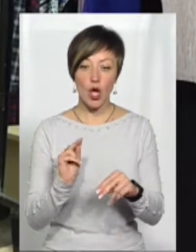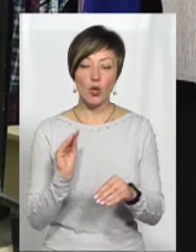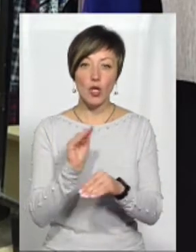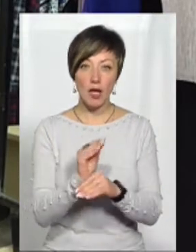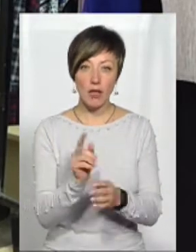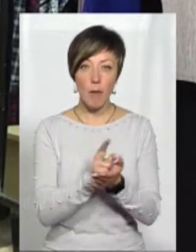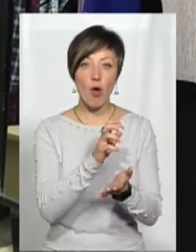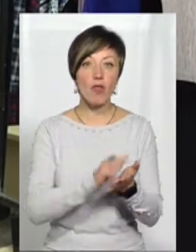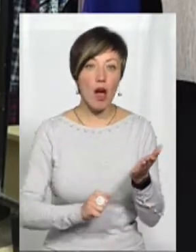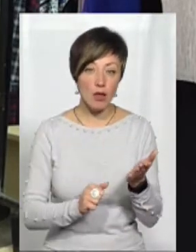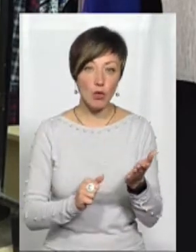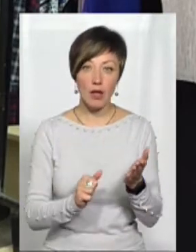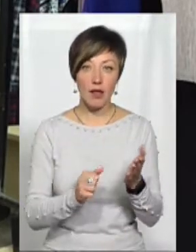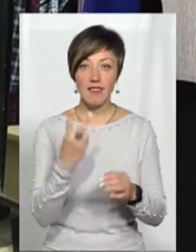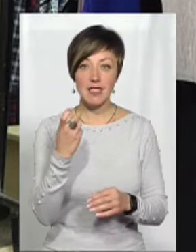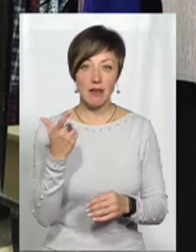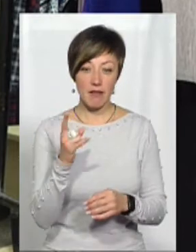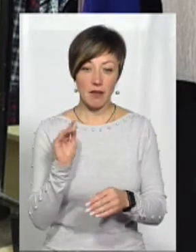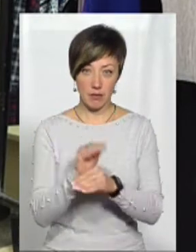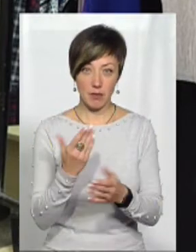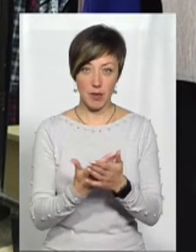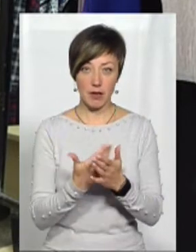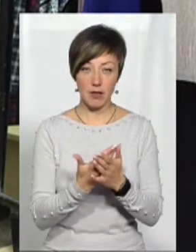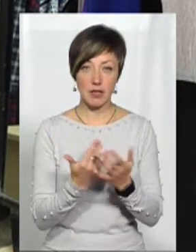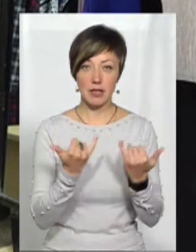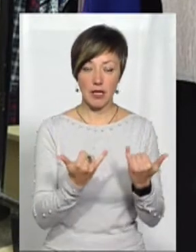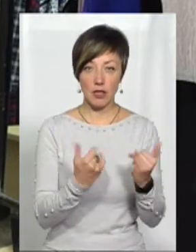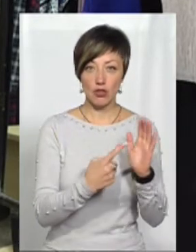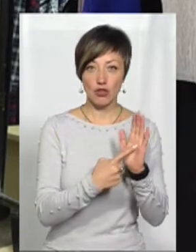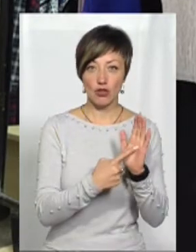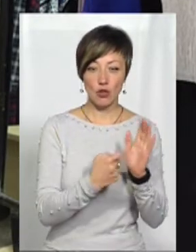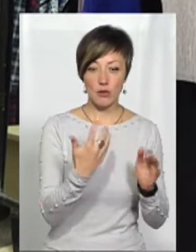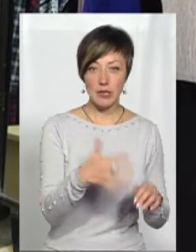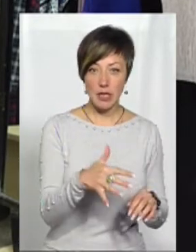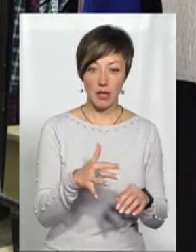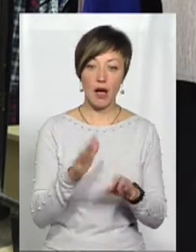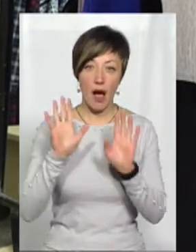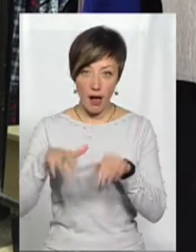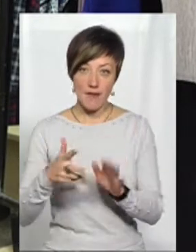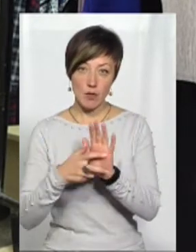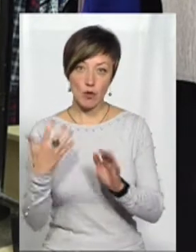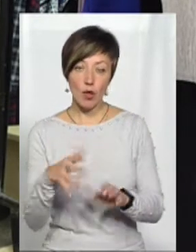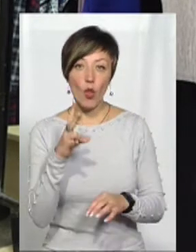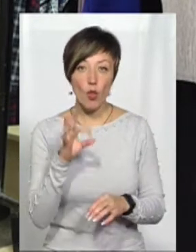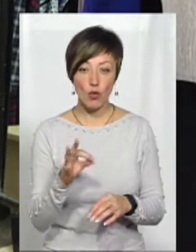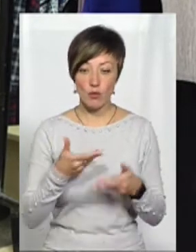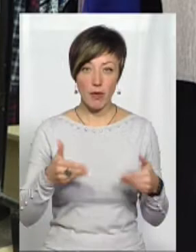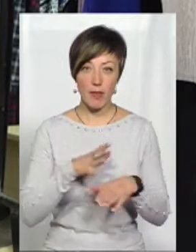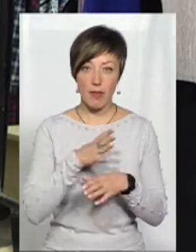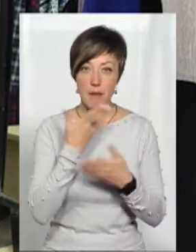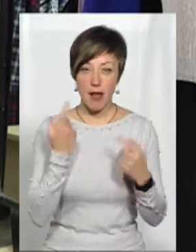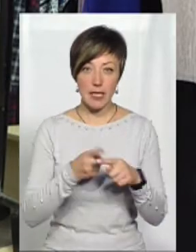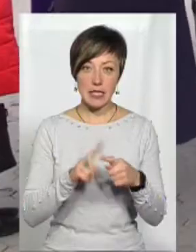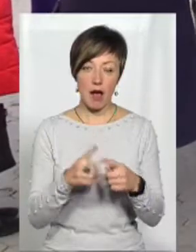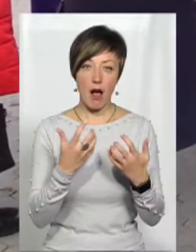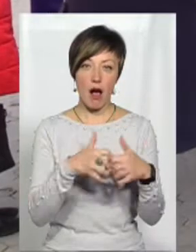зроблять налог, хай на 200 гривень там піднімуть, наскільки вони хочуть. Вже буде не 600, а 850, ну за те, щоб ми не мали цих